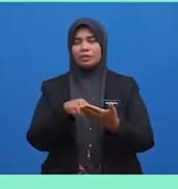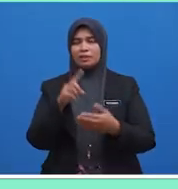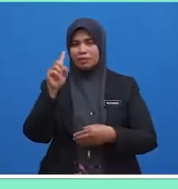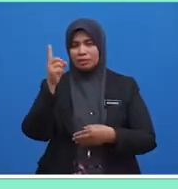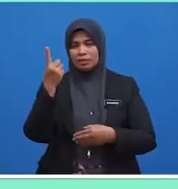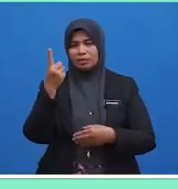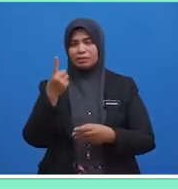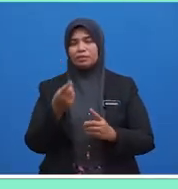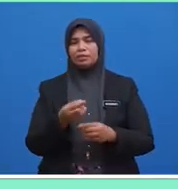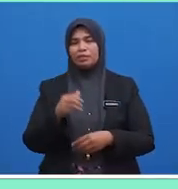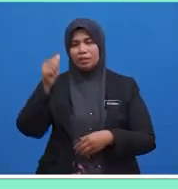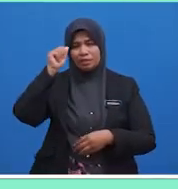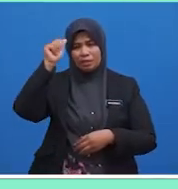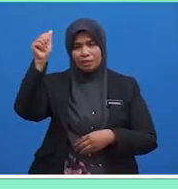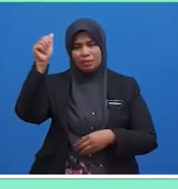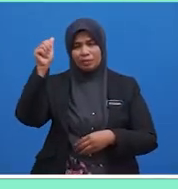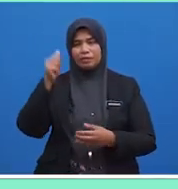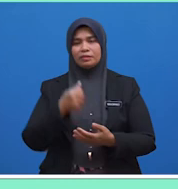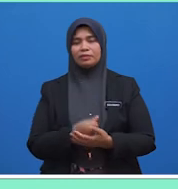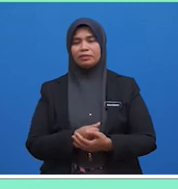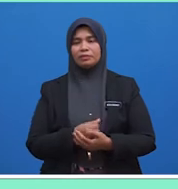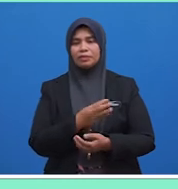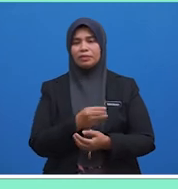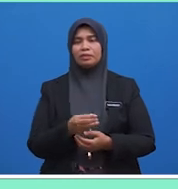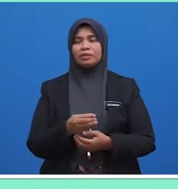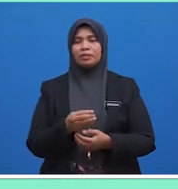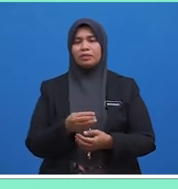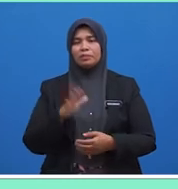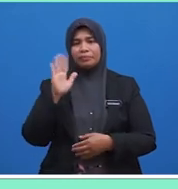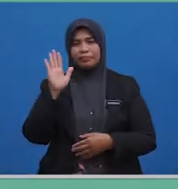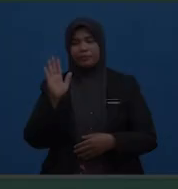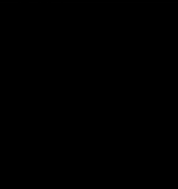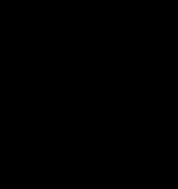daripada cikgu. Assalamualaikum dan bye-bye.